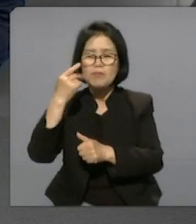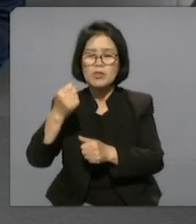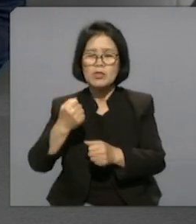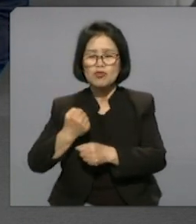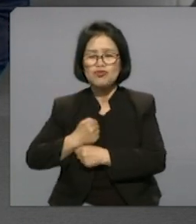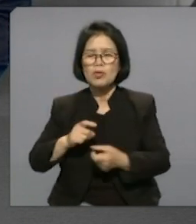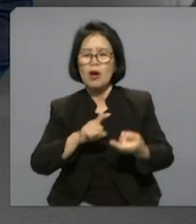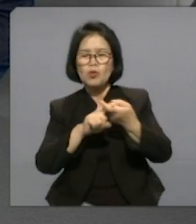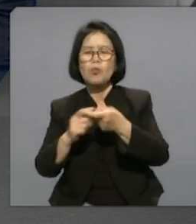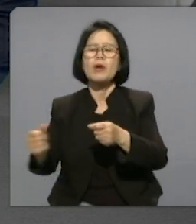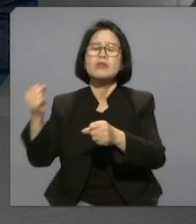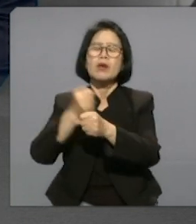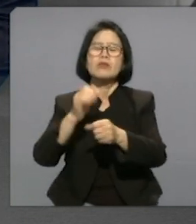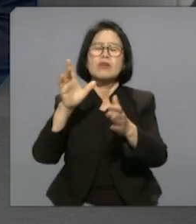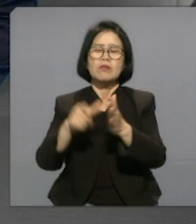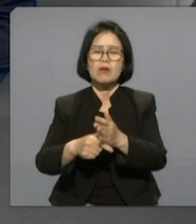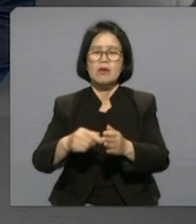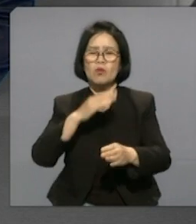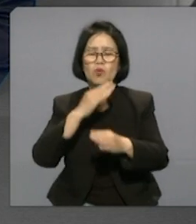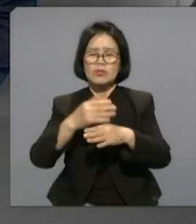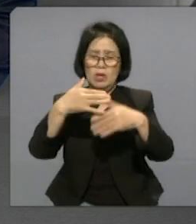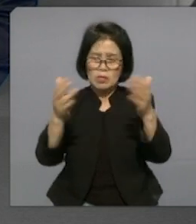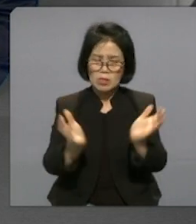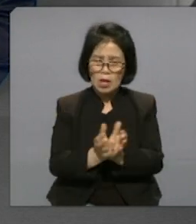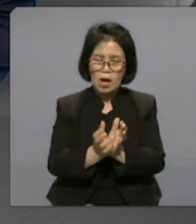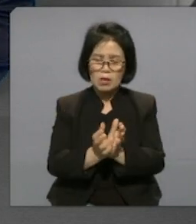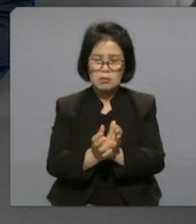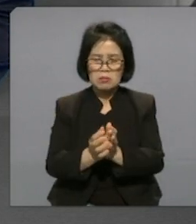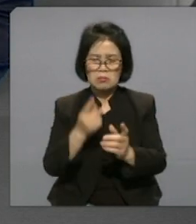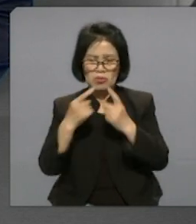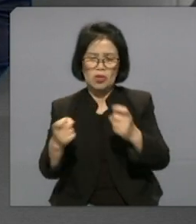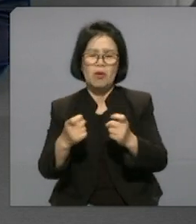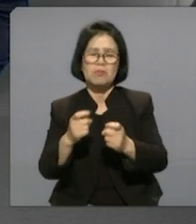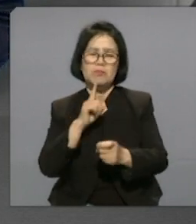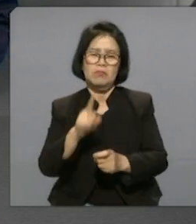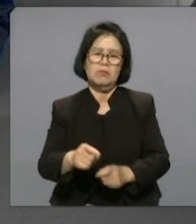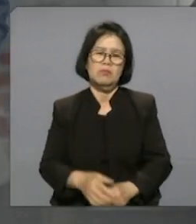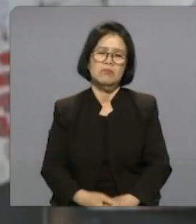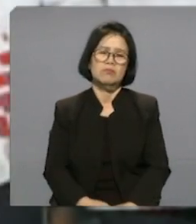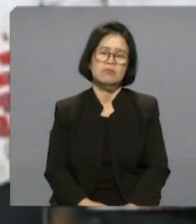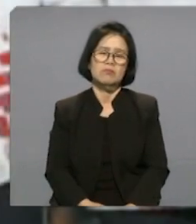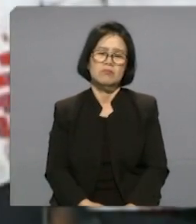군사동맹이 재개된 때로 공산당, 무언의 위협을 하는 것이다.